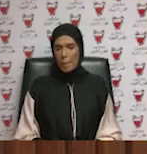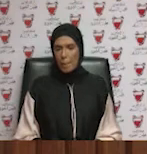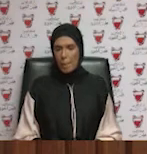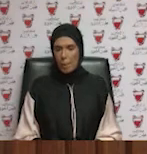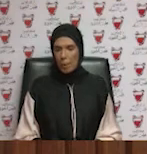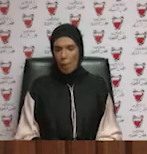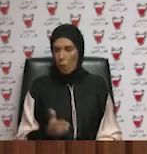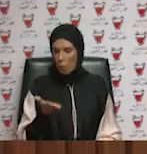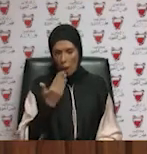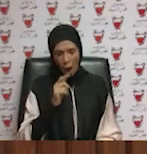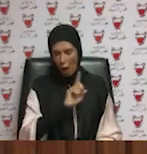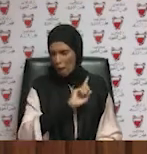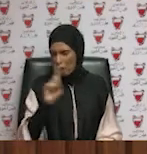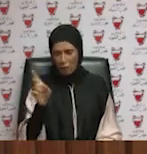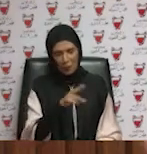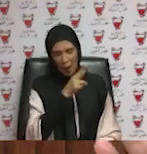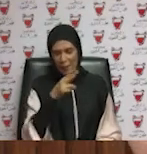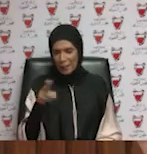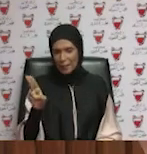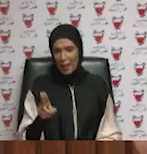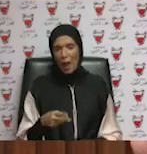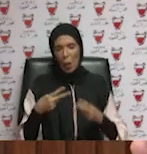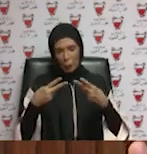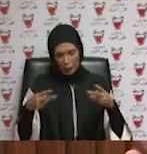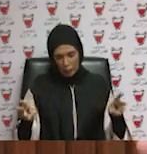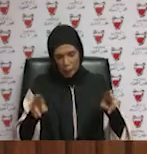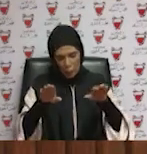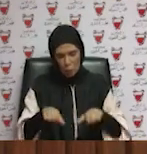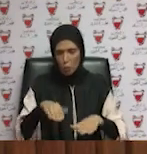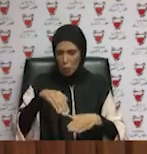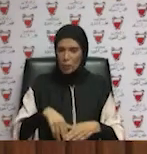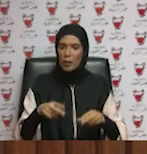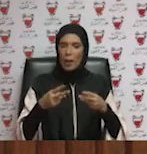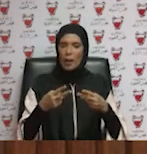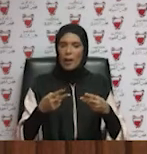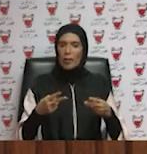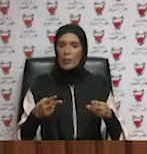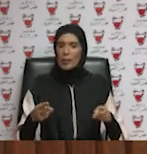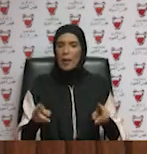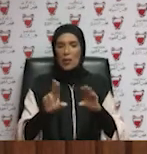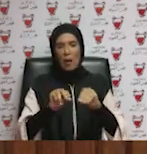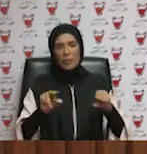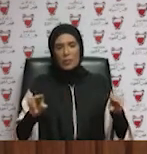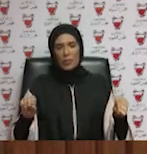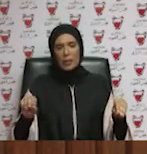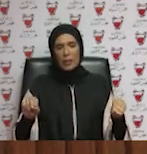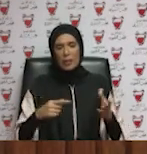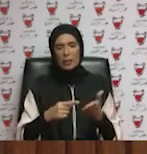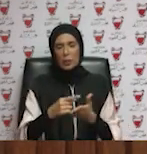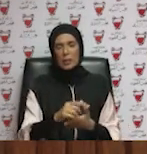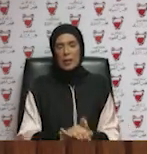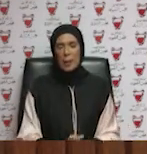ليس هناك مجال لتغيير التوصية، أو الموافقة على توصية مجلس النواب، أو التمسك نعم. بتوصيتنا.